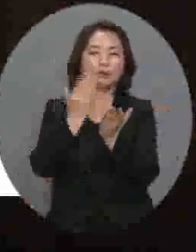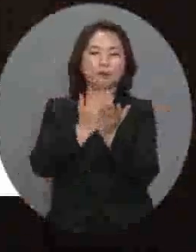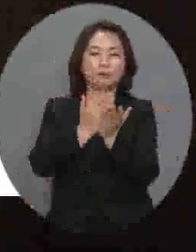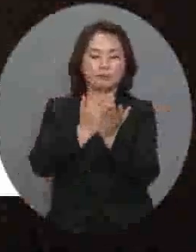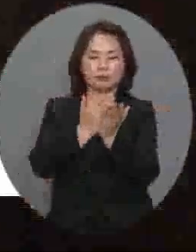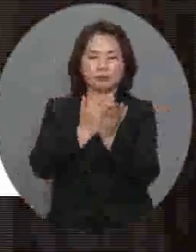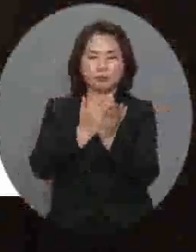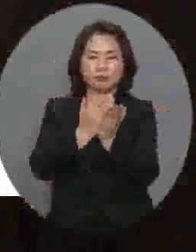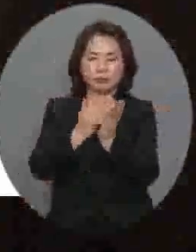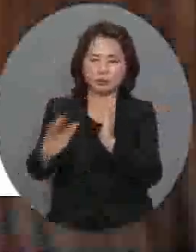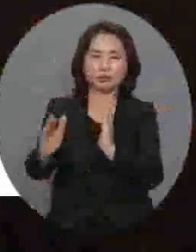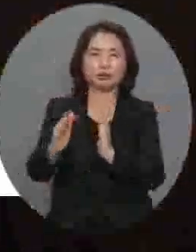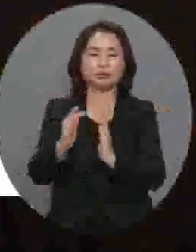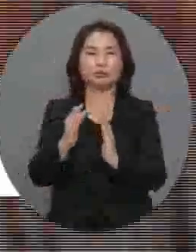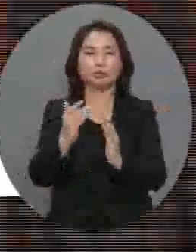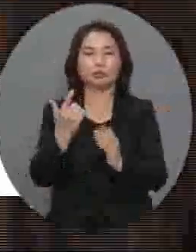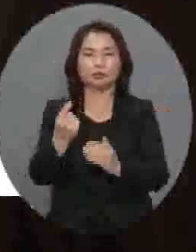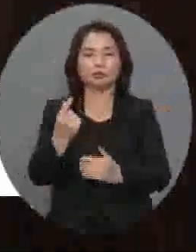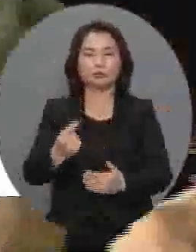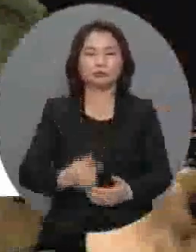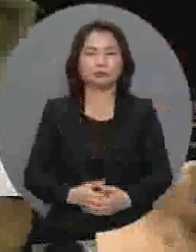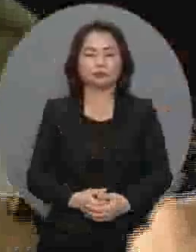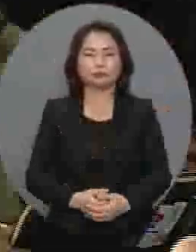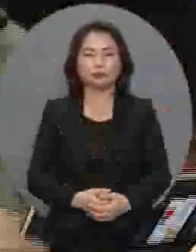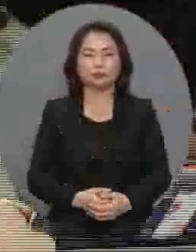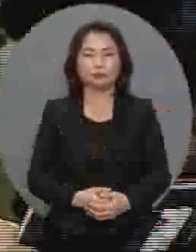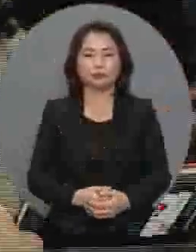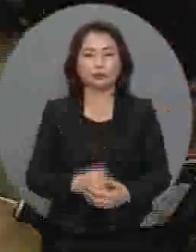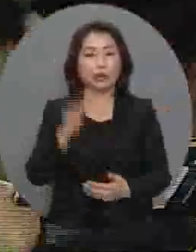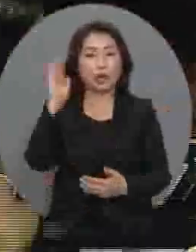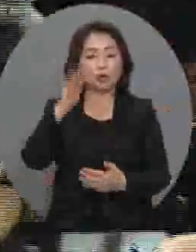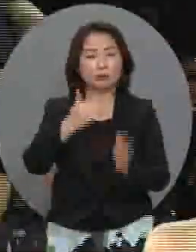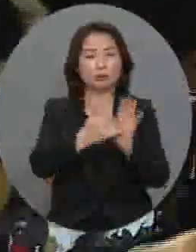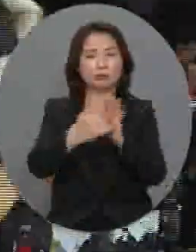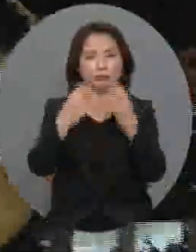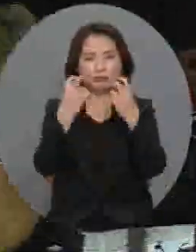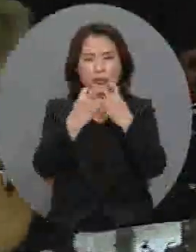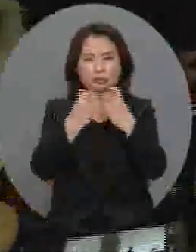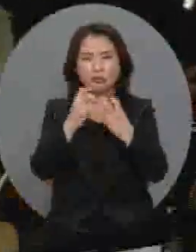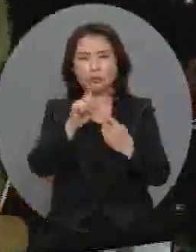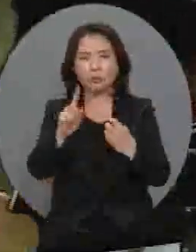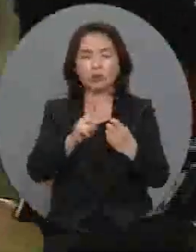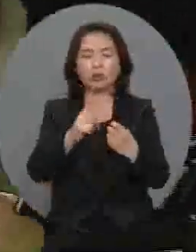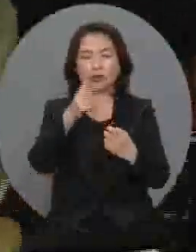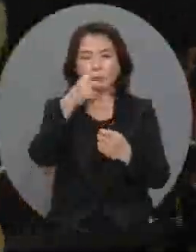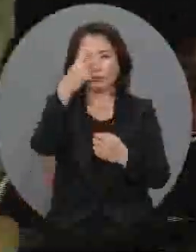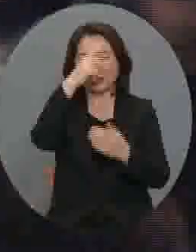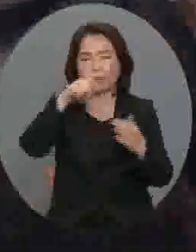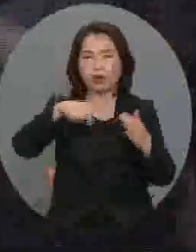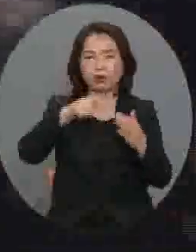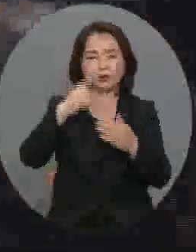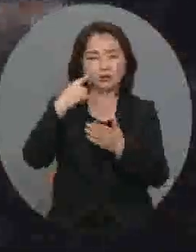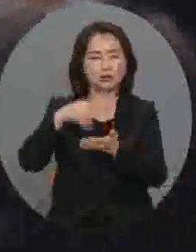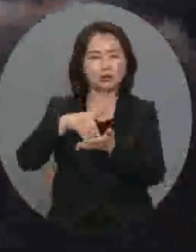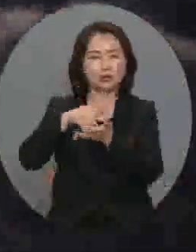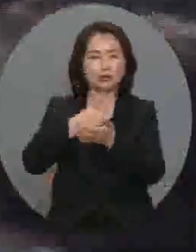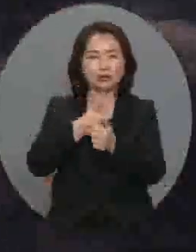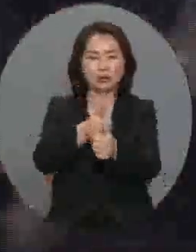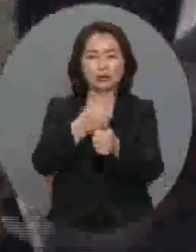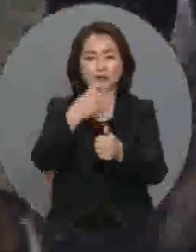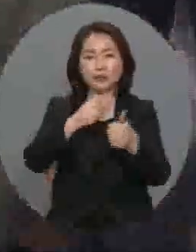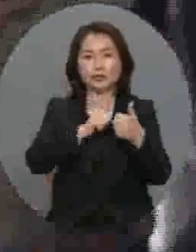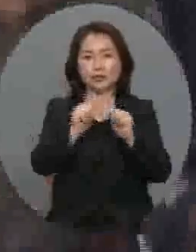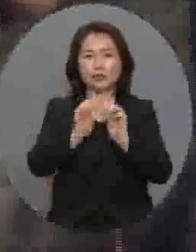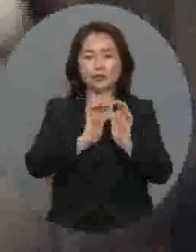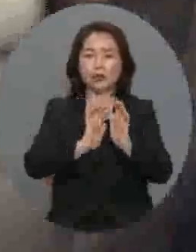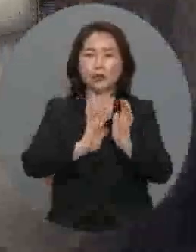헌법정신에 크게 위배되는 것이고 앞으로 대응 방안에 대해서는 검찰 내부 의견에 따라 검사장 회의